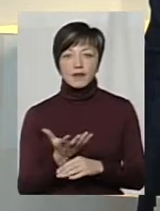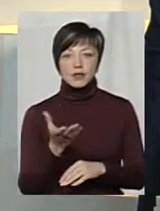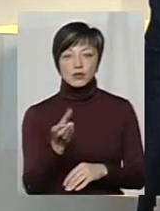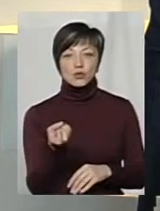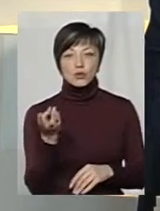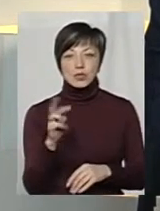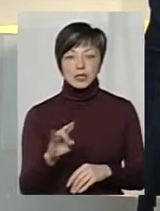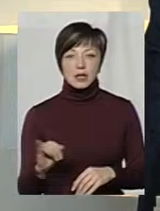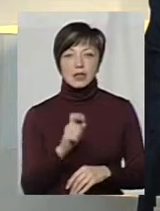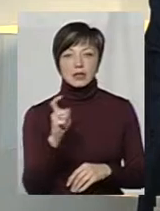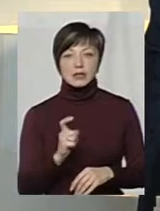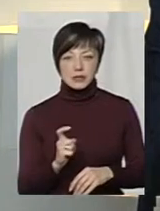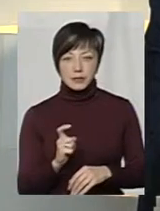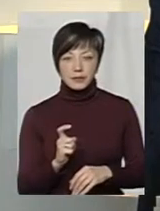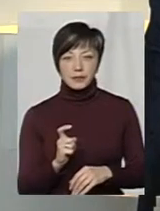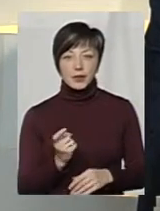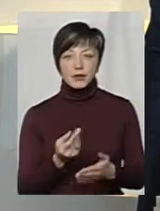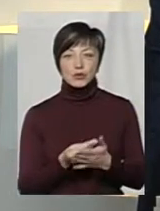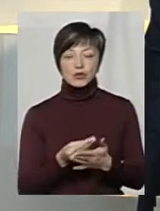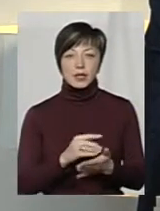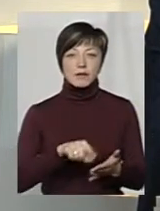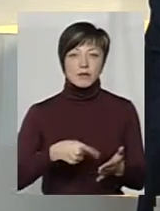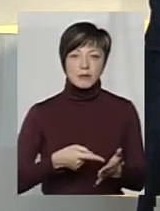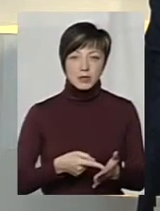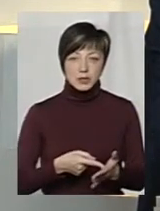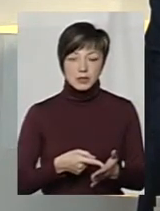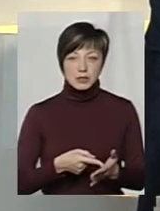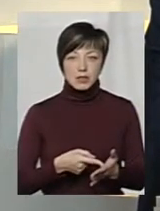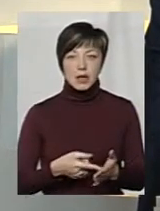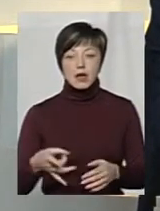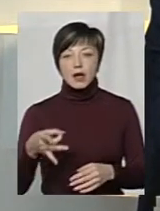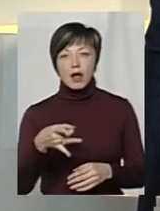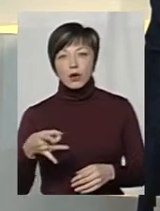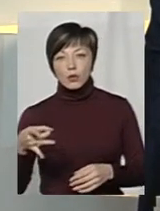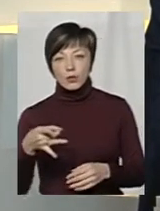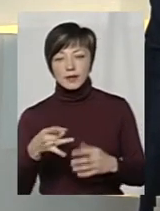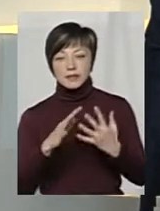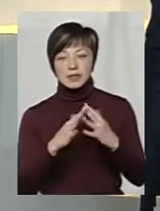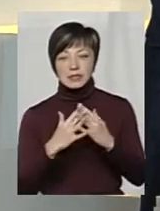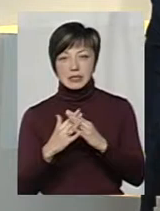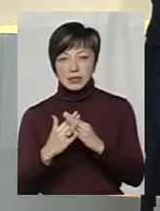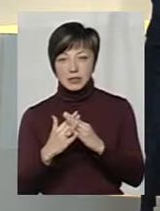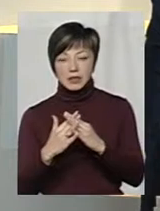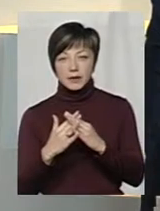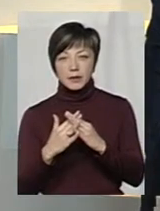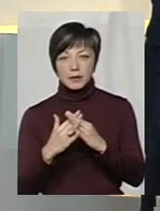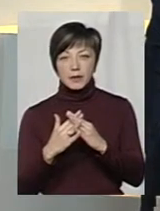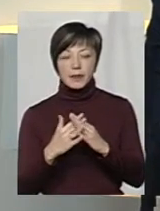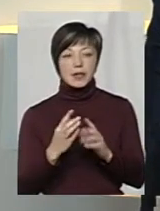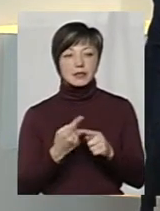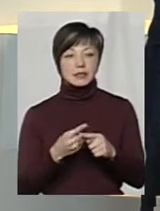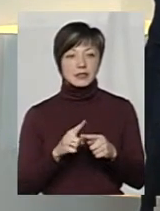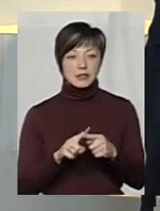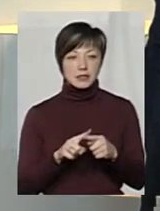фінансуються із бюджетів міст, районів, сіл.